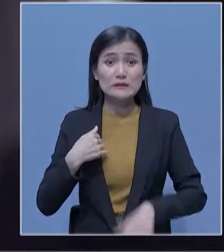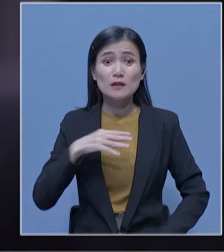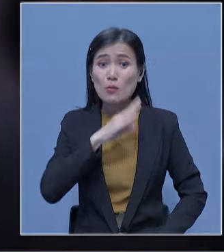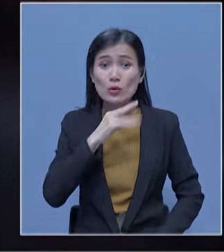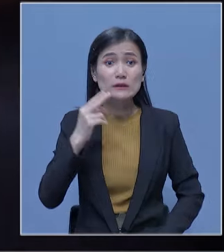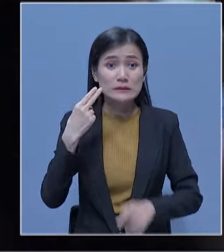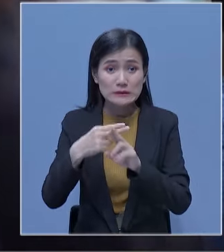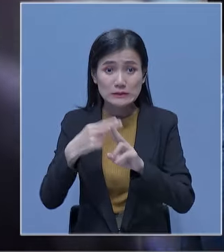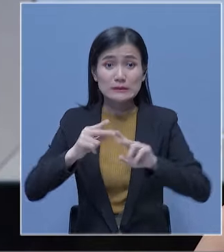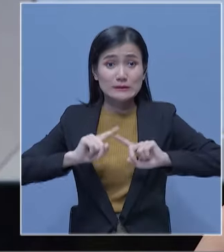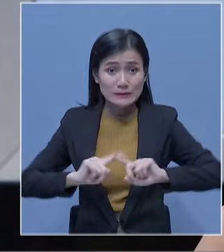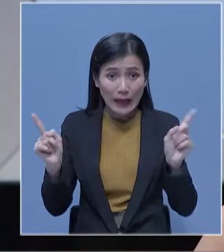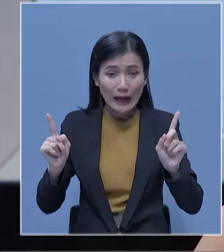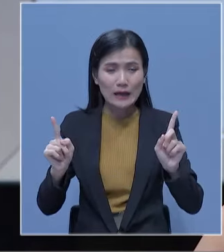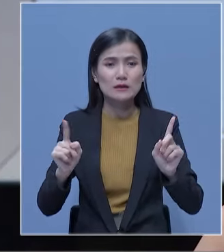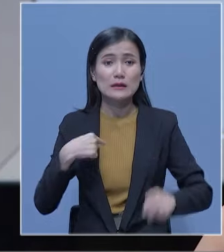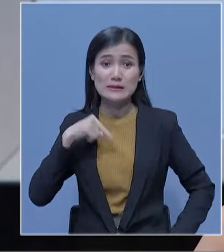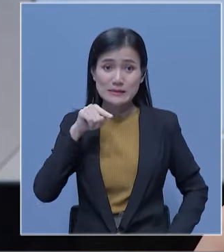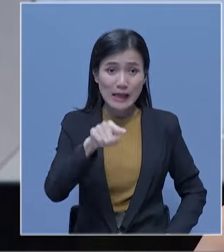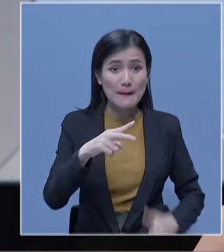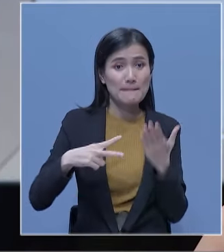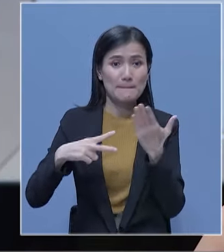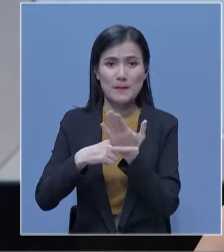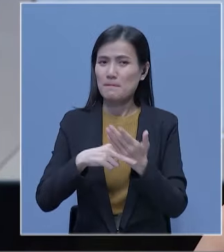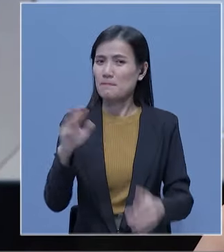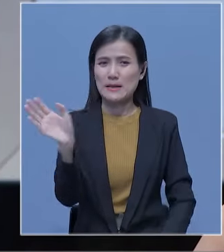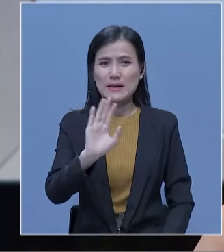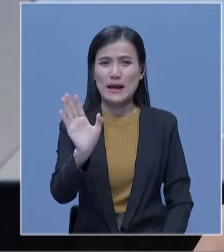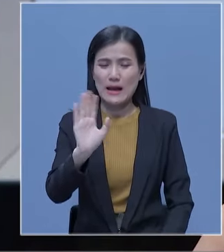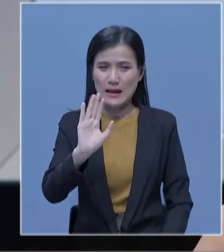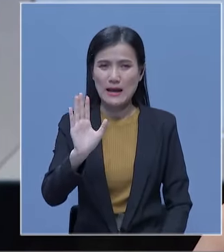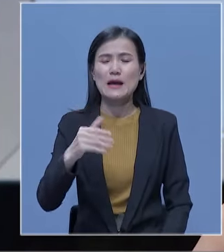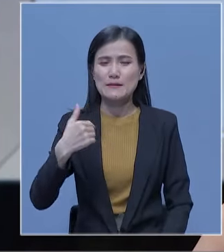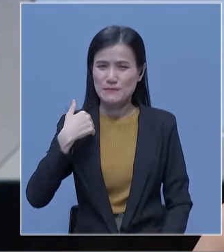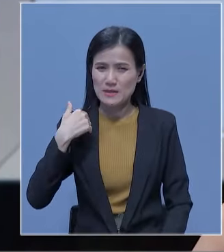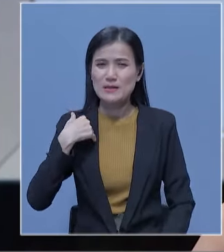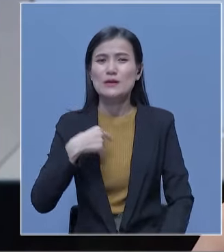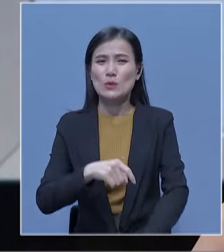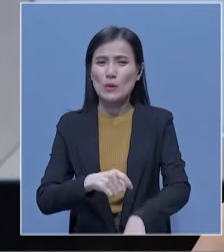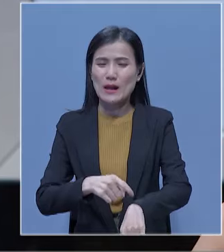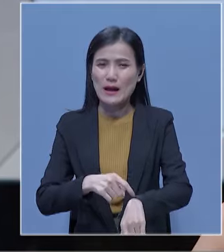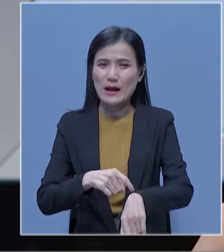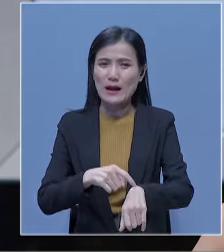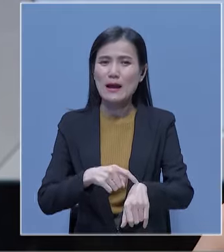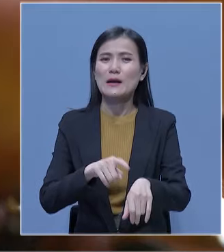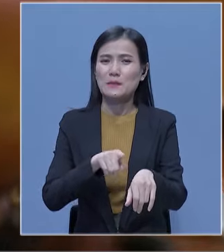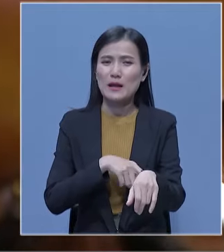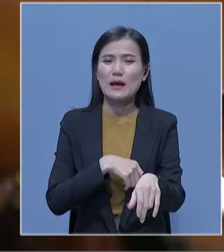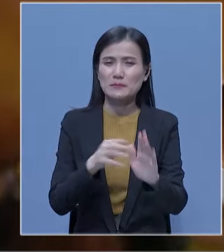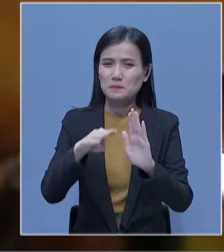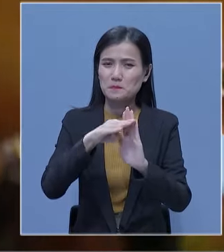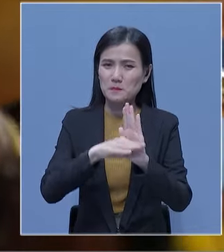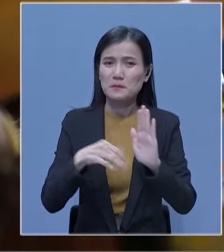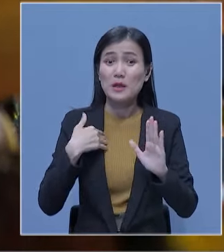การทันทีนะยังไม่ถึงขั้นนั้นอยู่ระหว่างการตรวจสอบจะมีกรอบระยะเวลาที่ต้องตรวจสอบกันเนี่ยนะครับเพราะฉะนั้นวันนี้เราติดต่อ